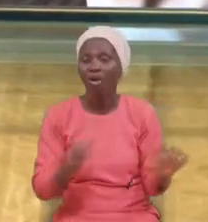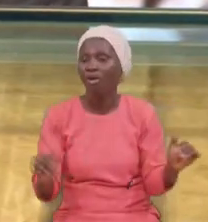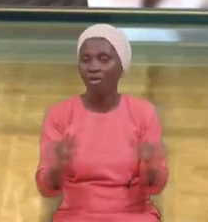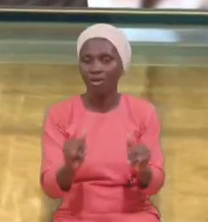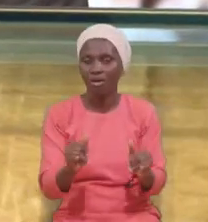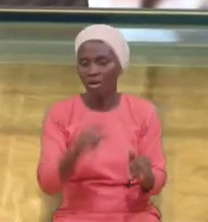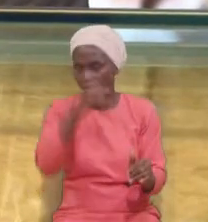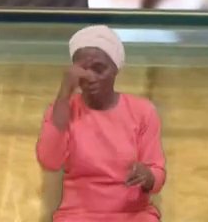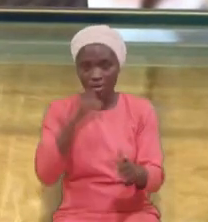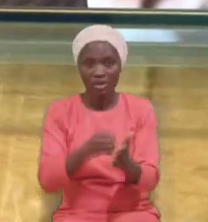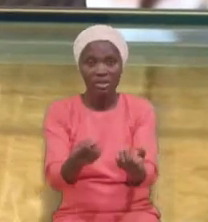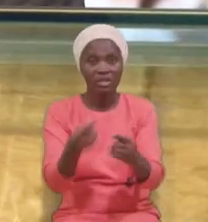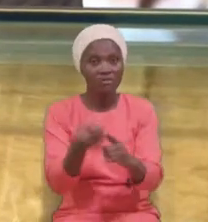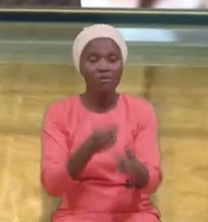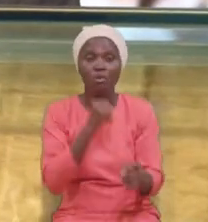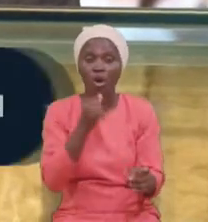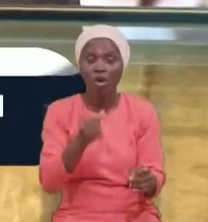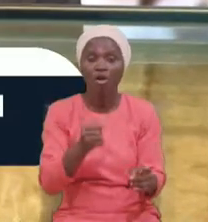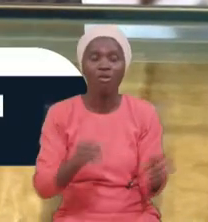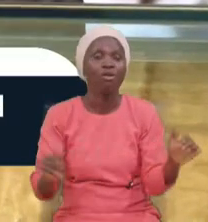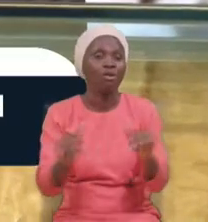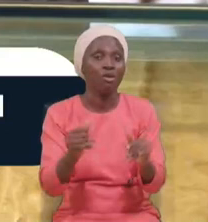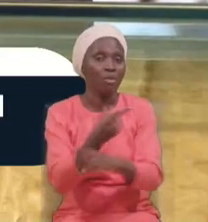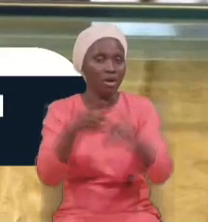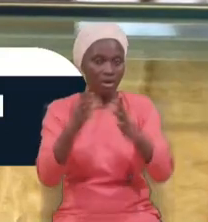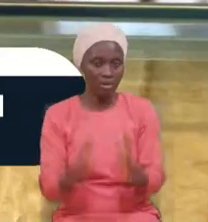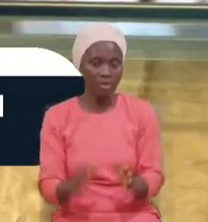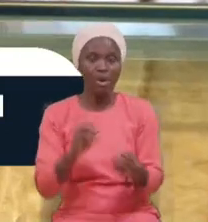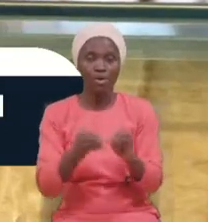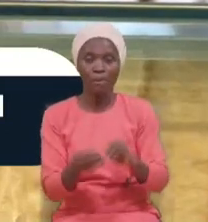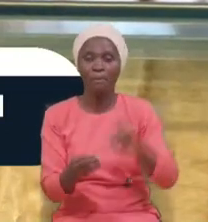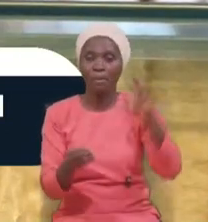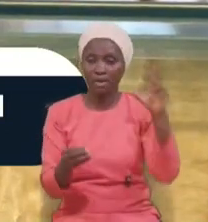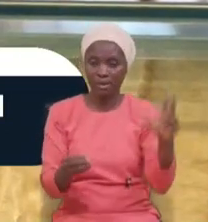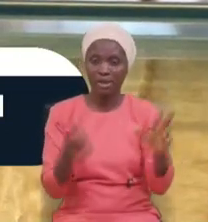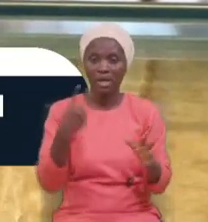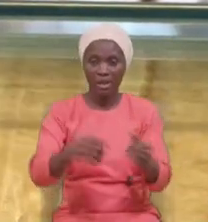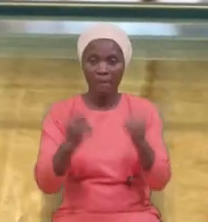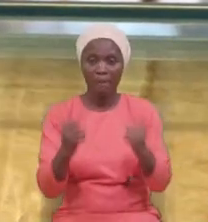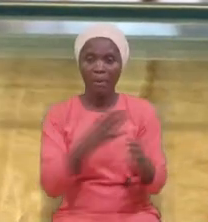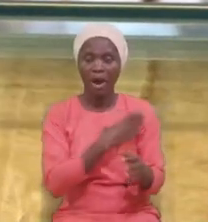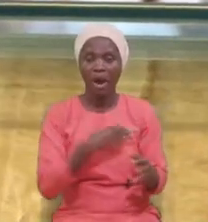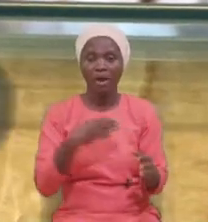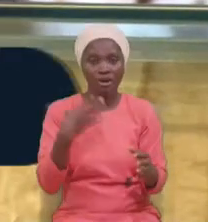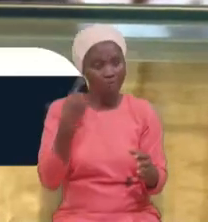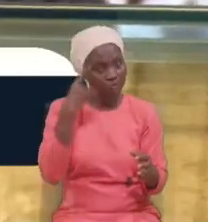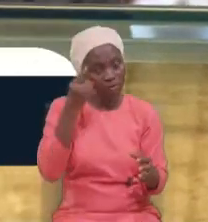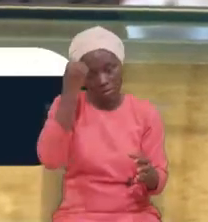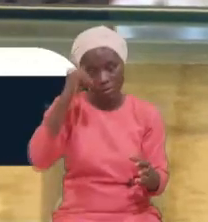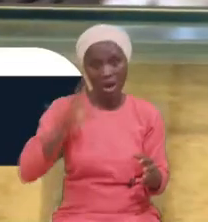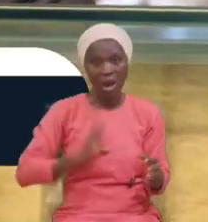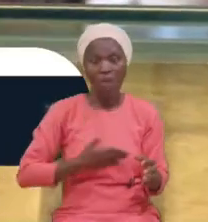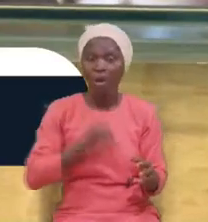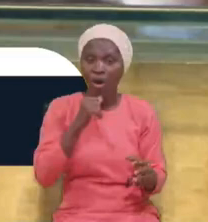d'un libérateur inhabituel. 3, c'est la douleur de désobéir à notre Seigneur non